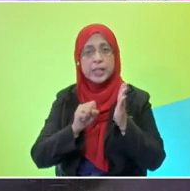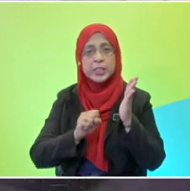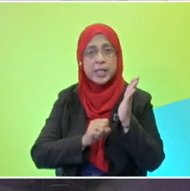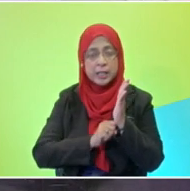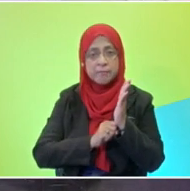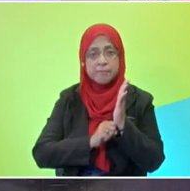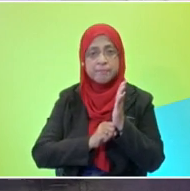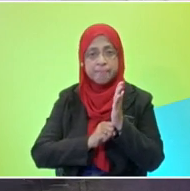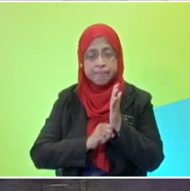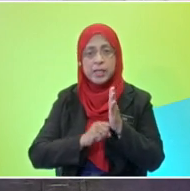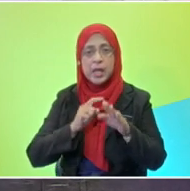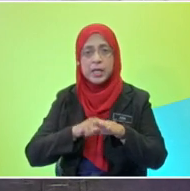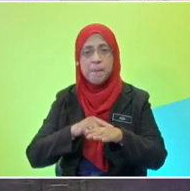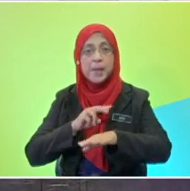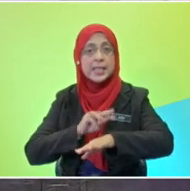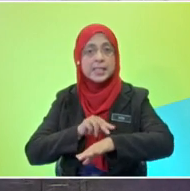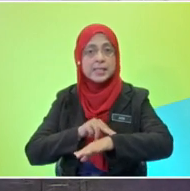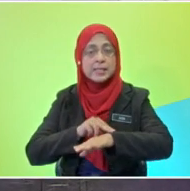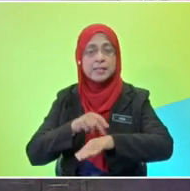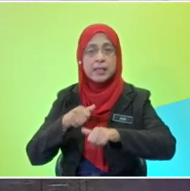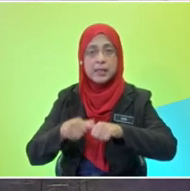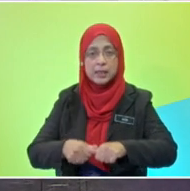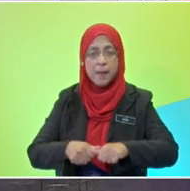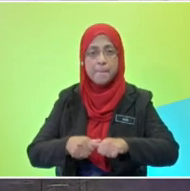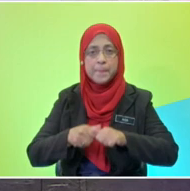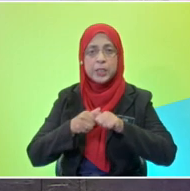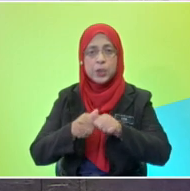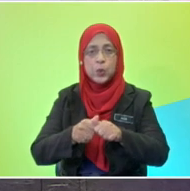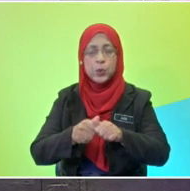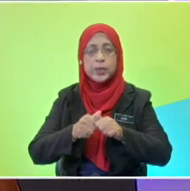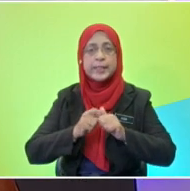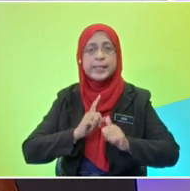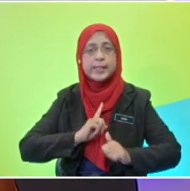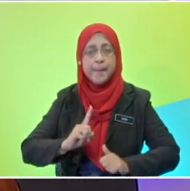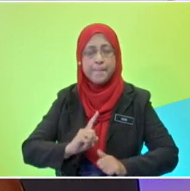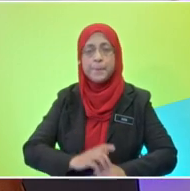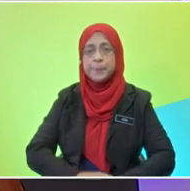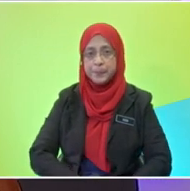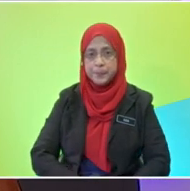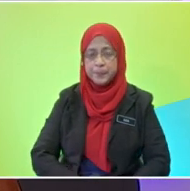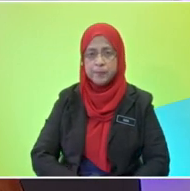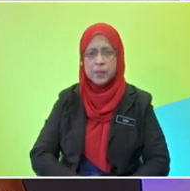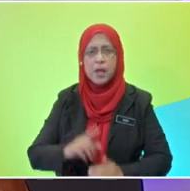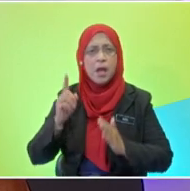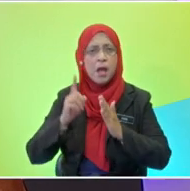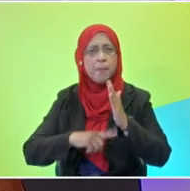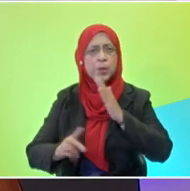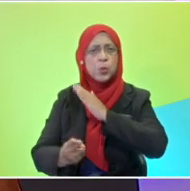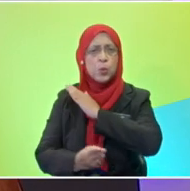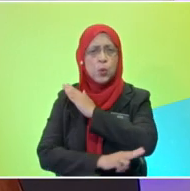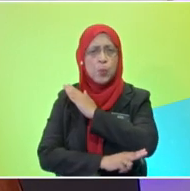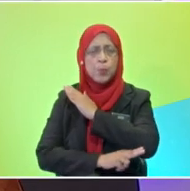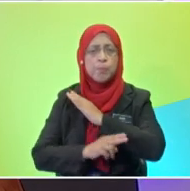yang ditetapkan oleh syara mengikut agama Islam Oke cerita tengok yang kedua oke Apa hukum mengeluarkan zakat fitrah ini